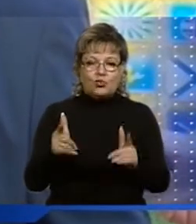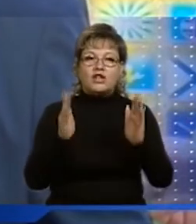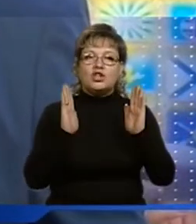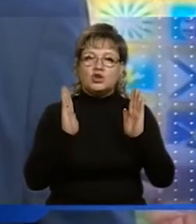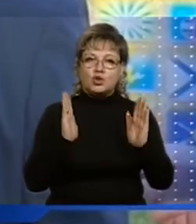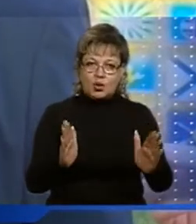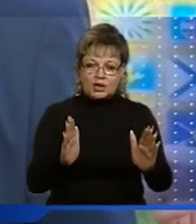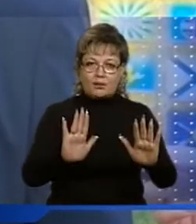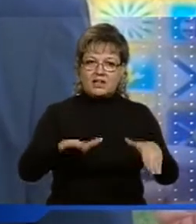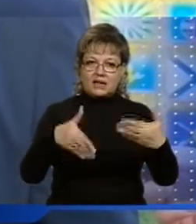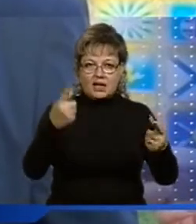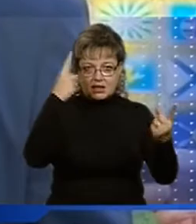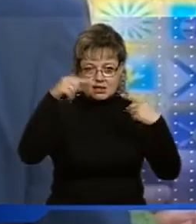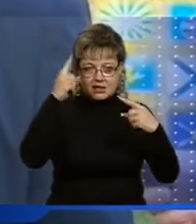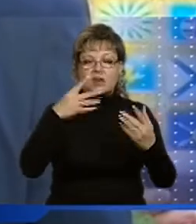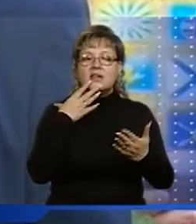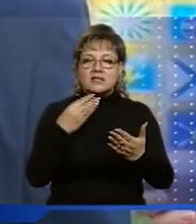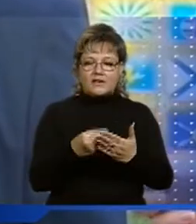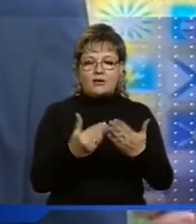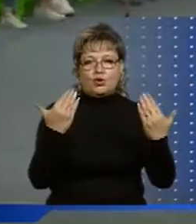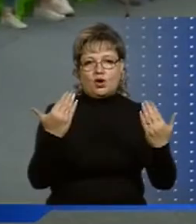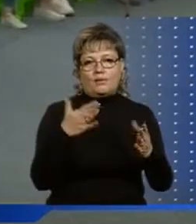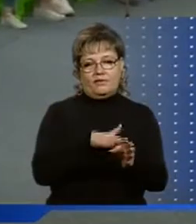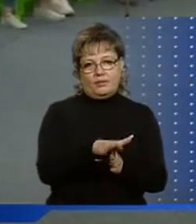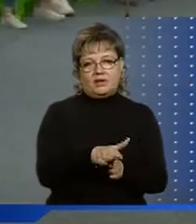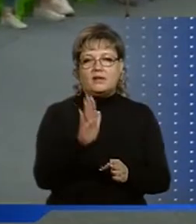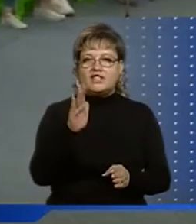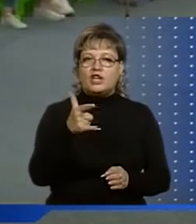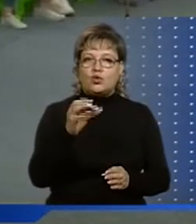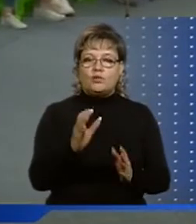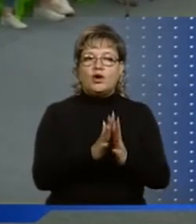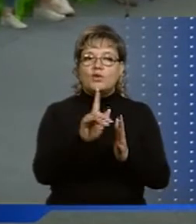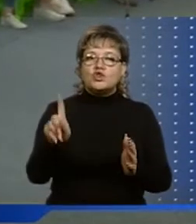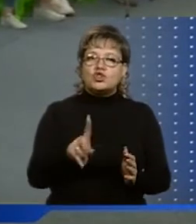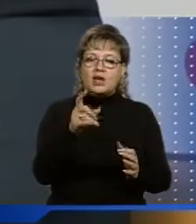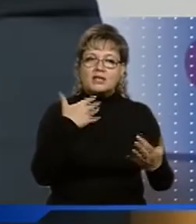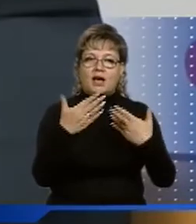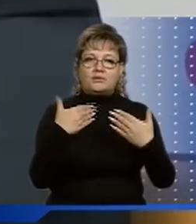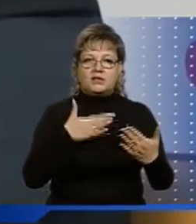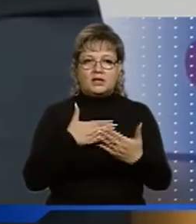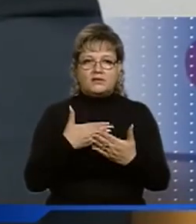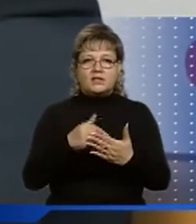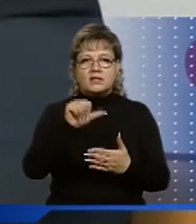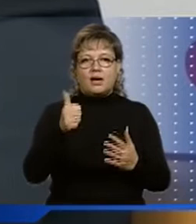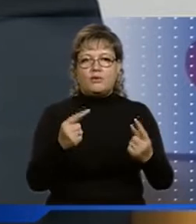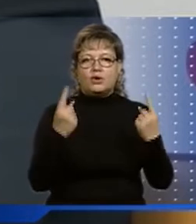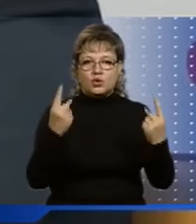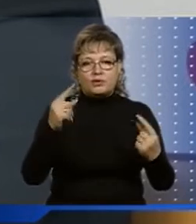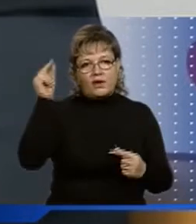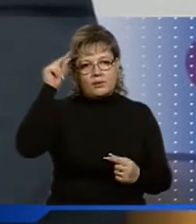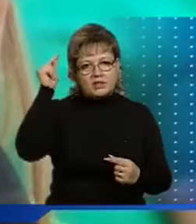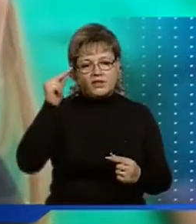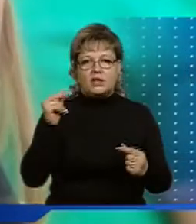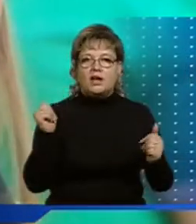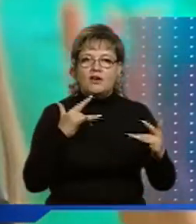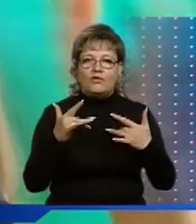только предлагать идеи, но своими руками их реализовывать. Василий Голубев больше часа общался с активистами самого крупного